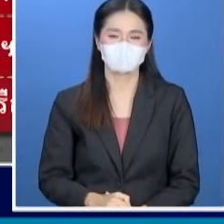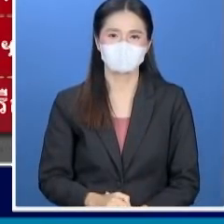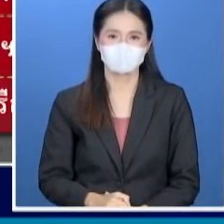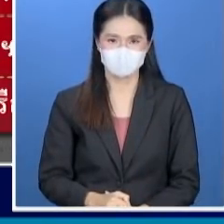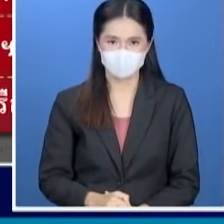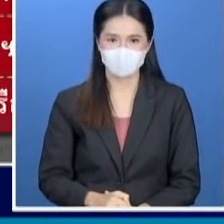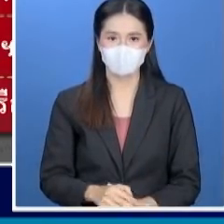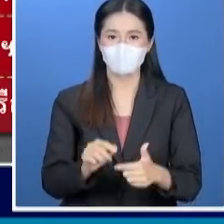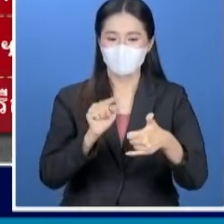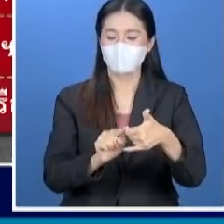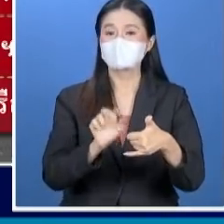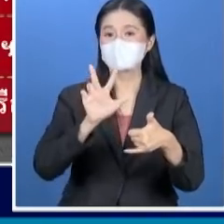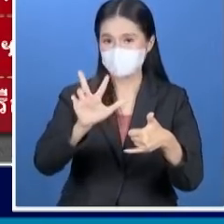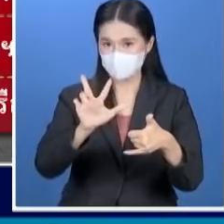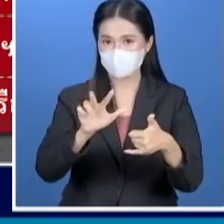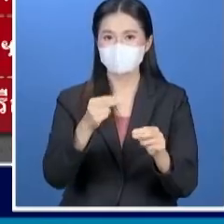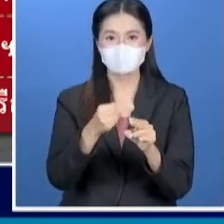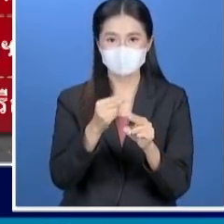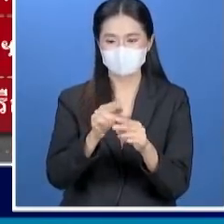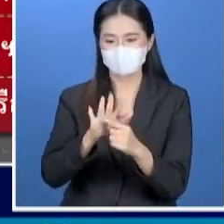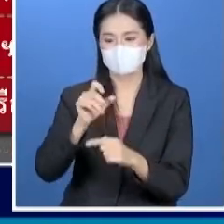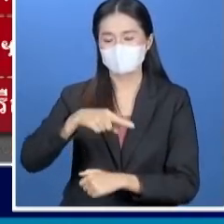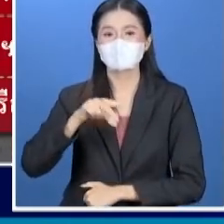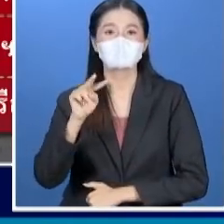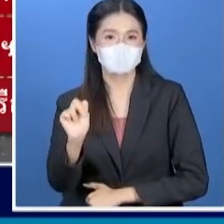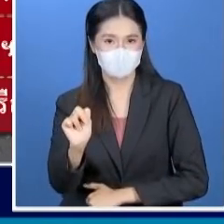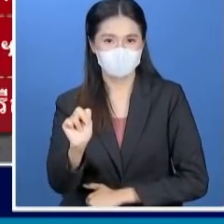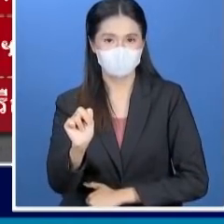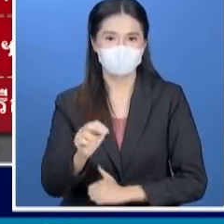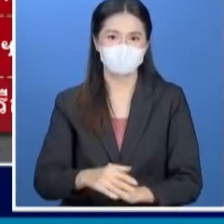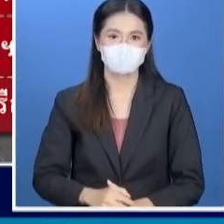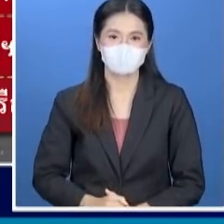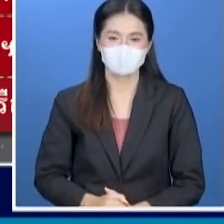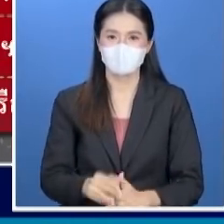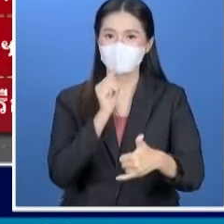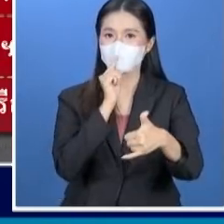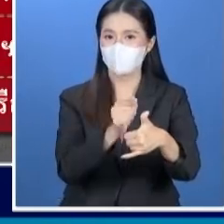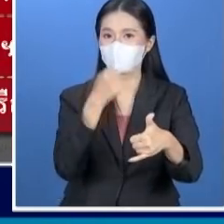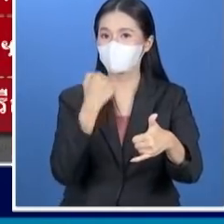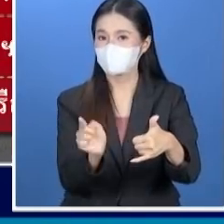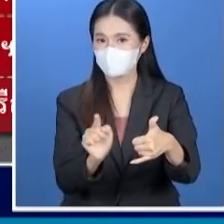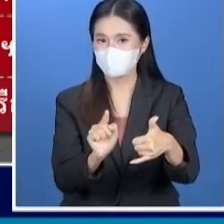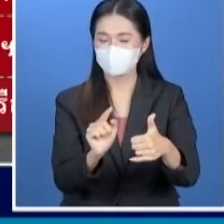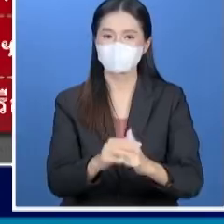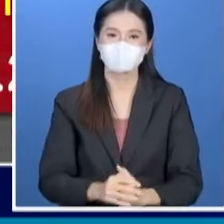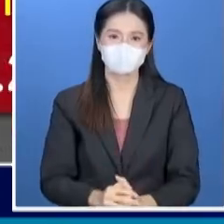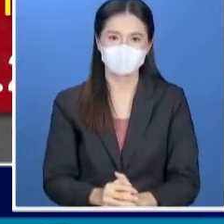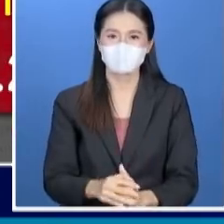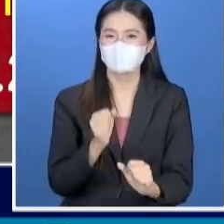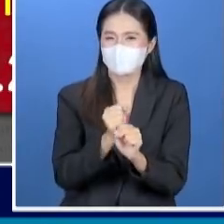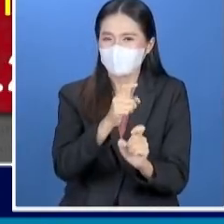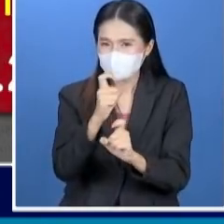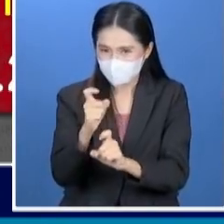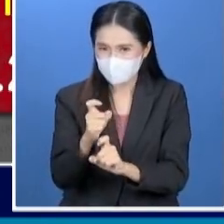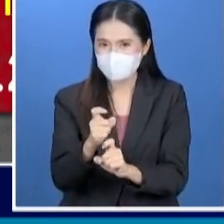ผู้ต้องหาที่3นายวิสาพัฒน์หรือแซนมโนไมลัตดำเนินคดีในความผิดฐานกระทำโดยประ